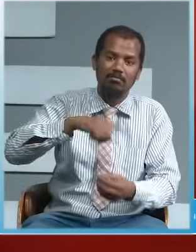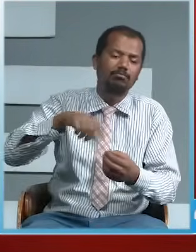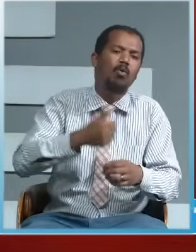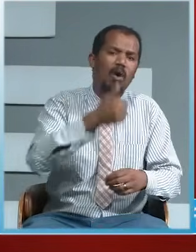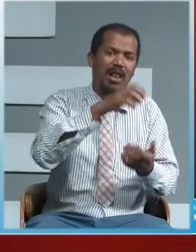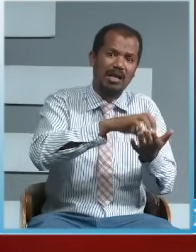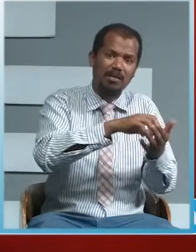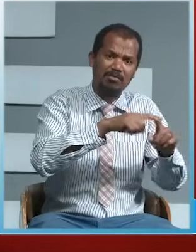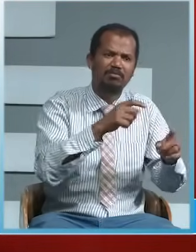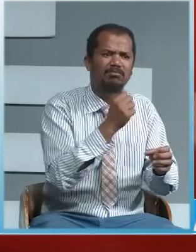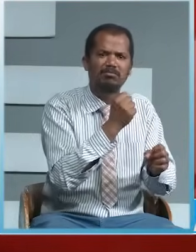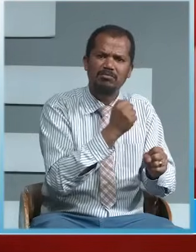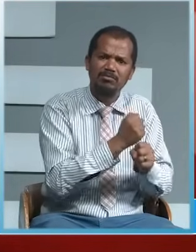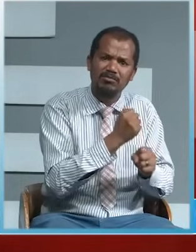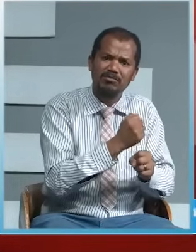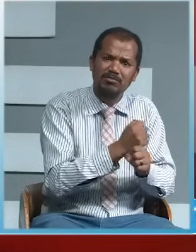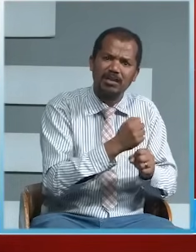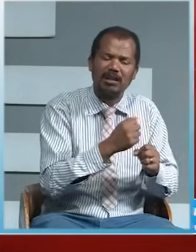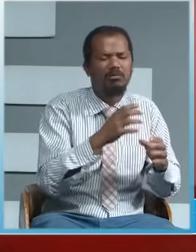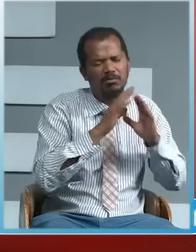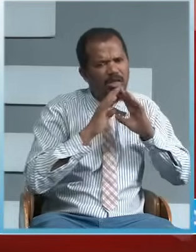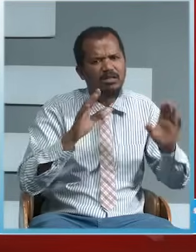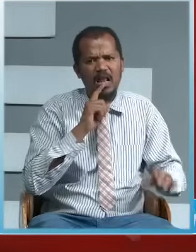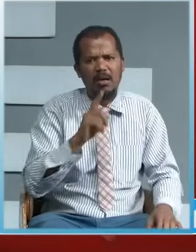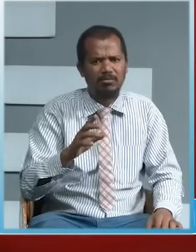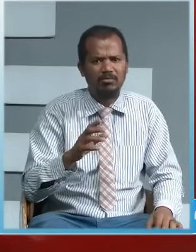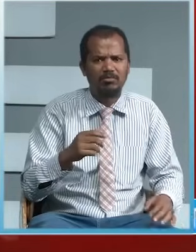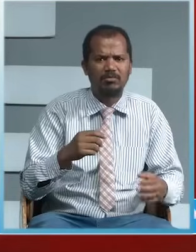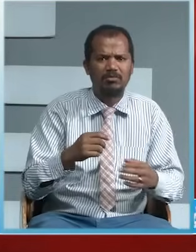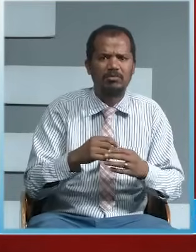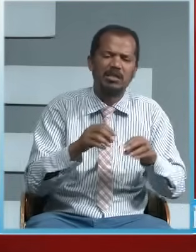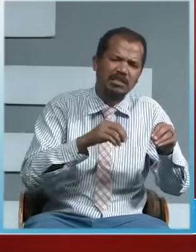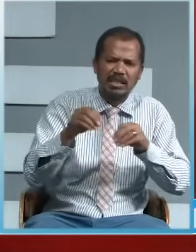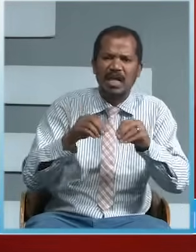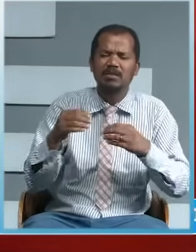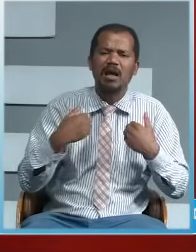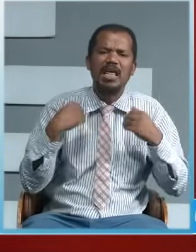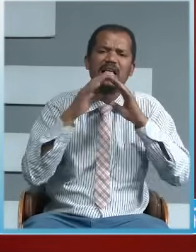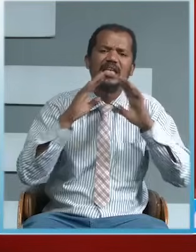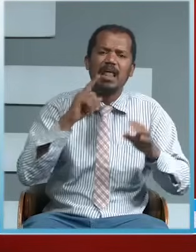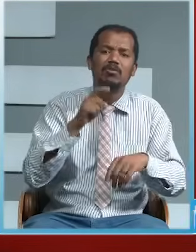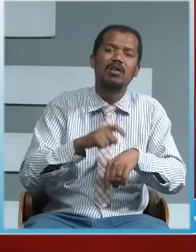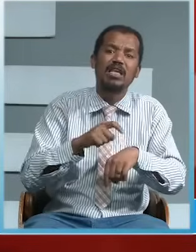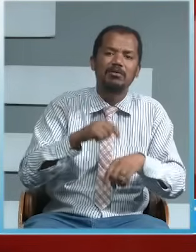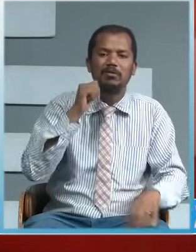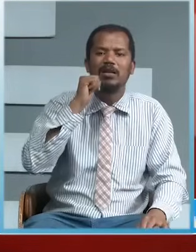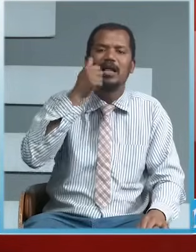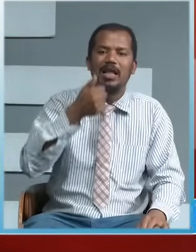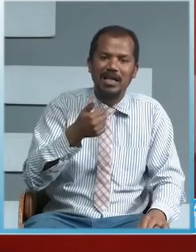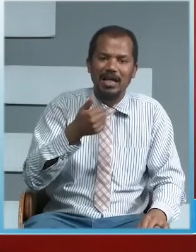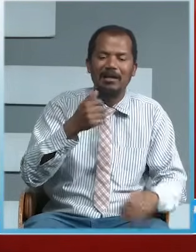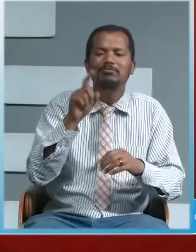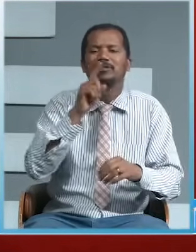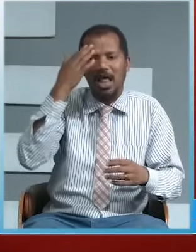ከተማው ግን ያው ስራ ምናምን እንቅስቃሴ የለም እንጂ ሰላም ነው። ደረታ ወሬው እንግዲህ ደህና ነች፣ እንቅስቃሴም አለ ደህና ነው። እንግዲህ ለጊዜው ደግሞ ለነገ ምን